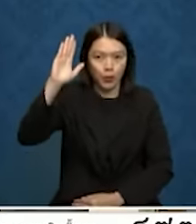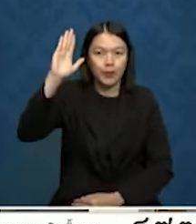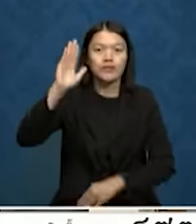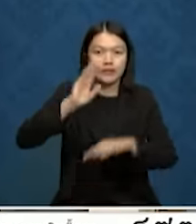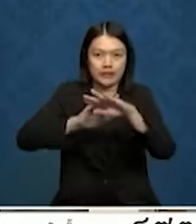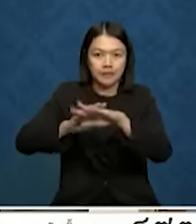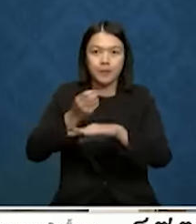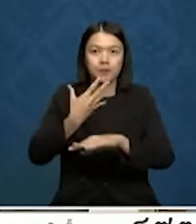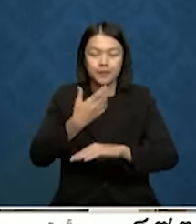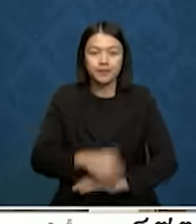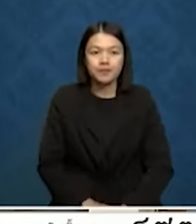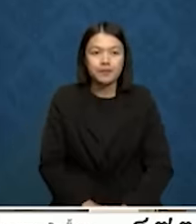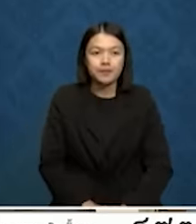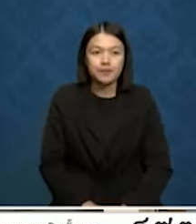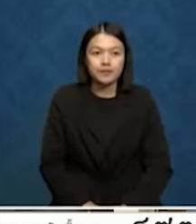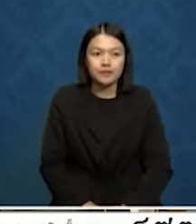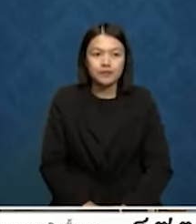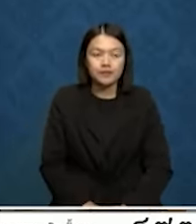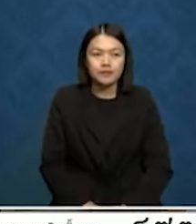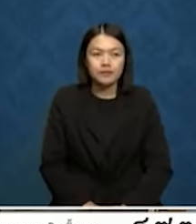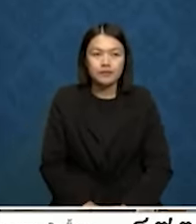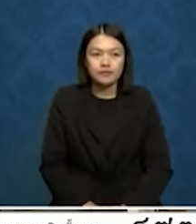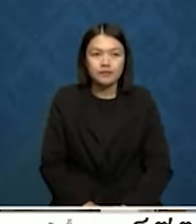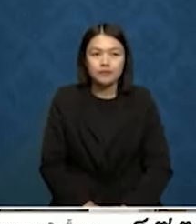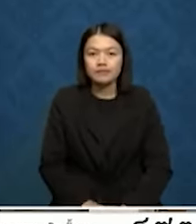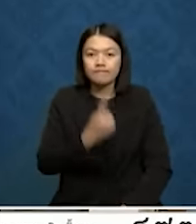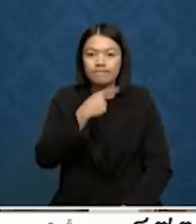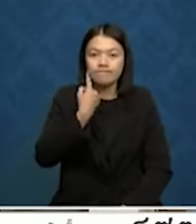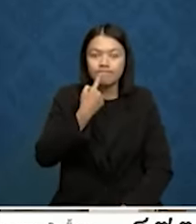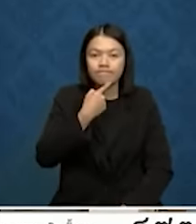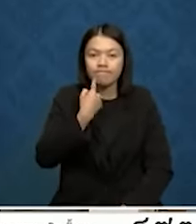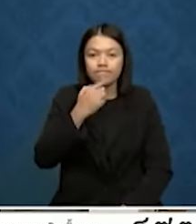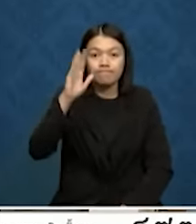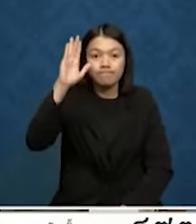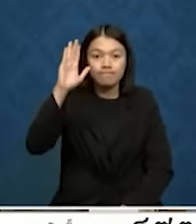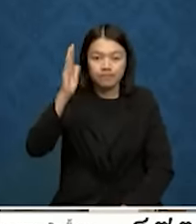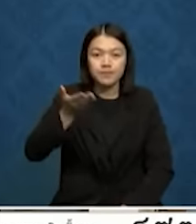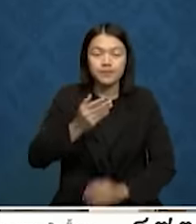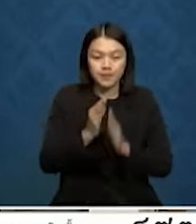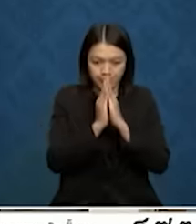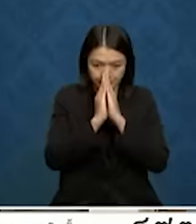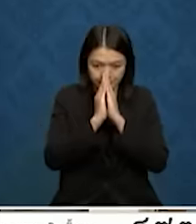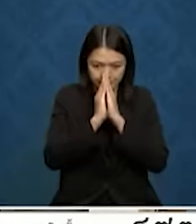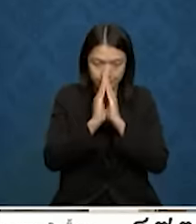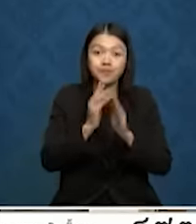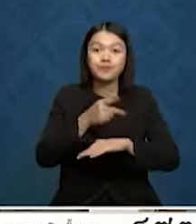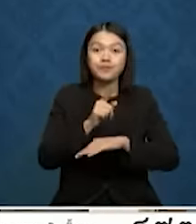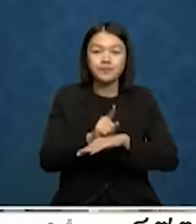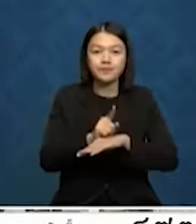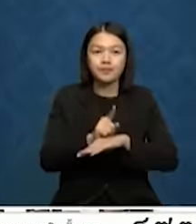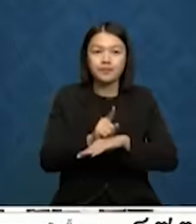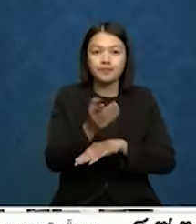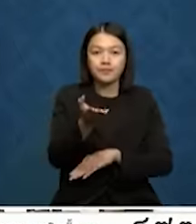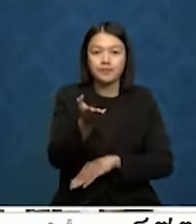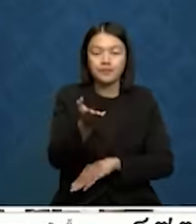นะครับครับเชิญครับมีผู้ใดจะ ท่านประธานที่เคารพครับ อยากเชิญท่านจุ